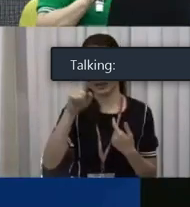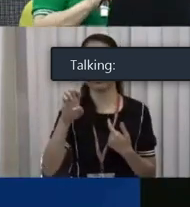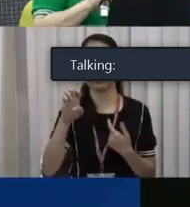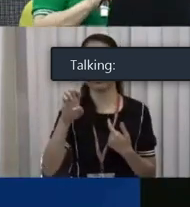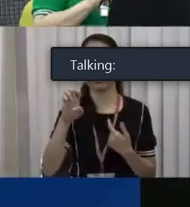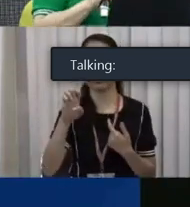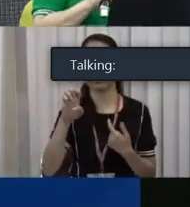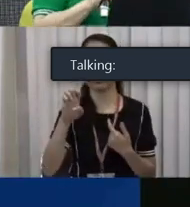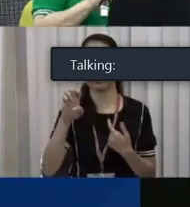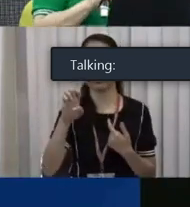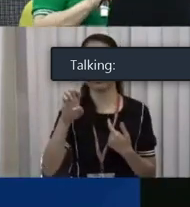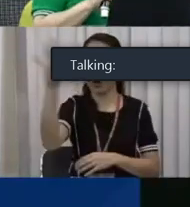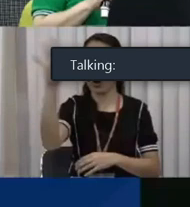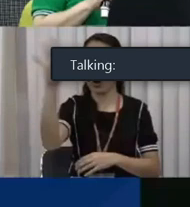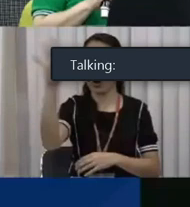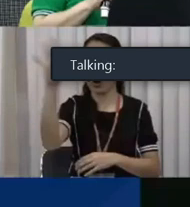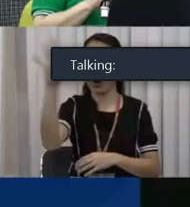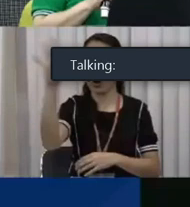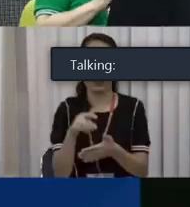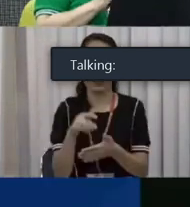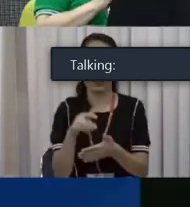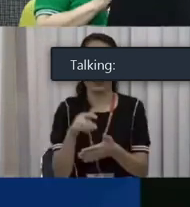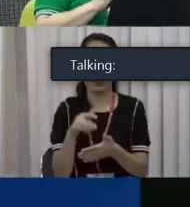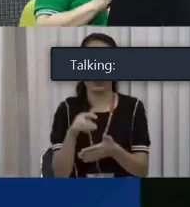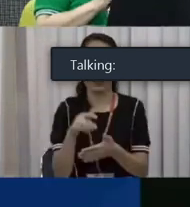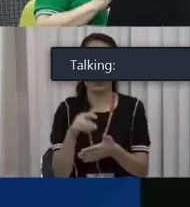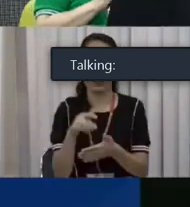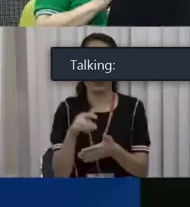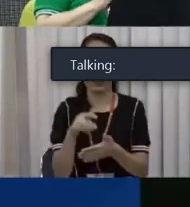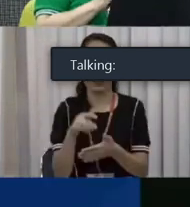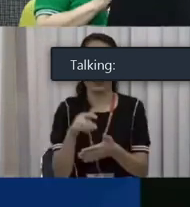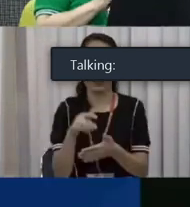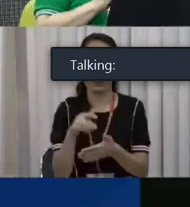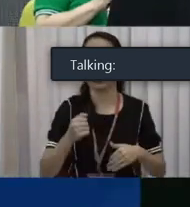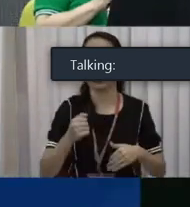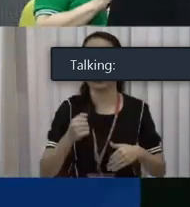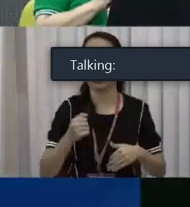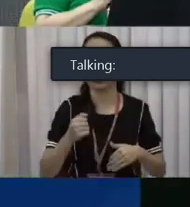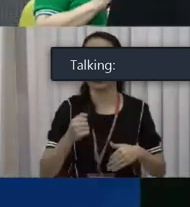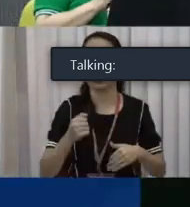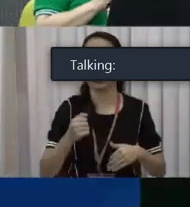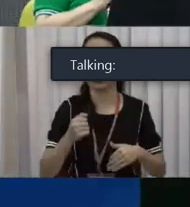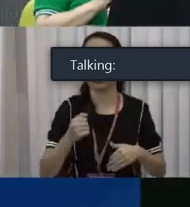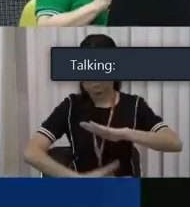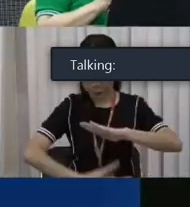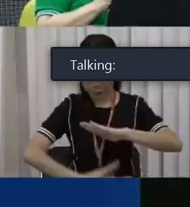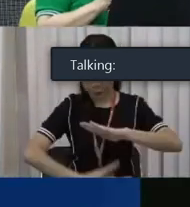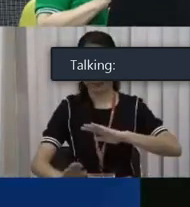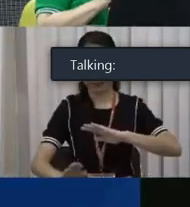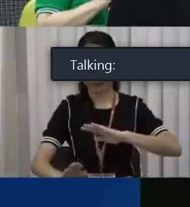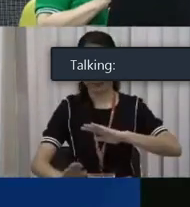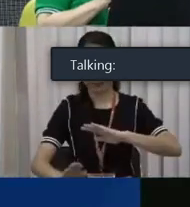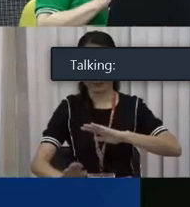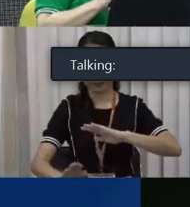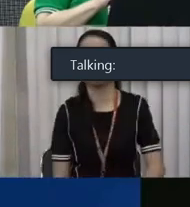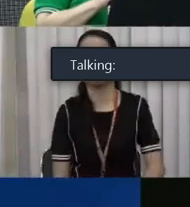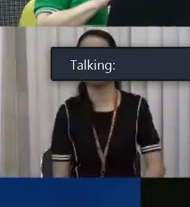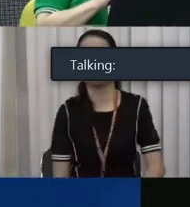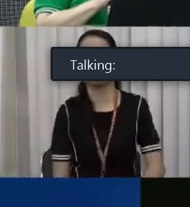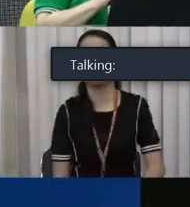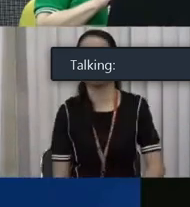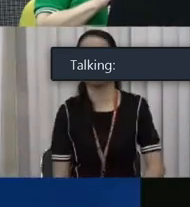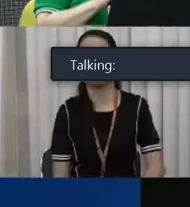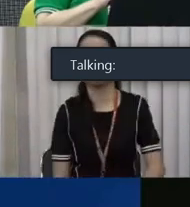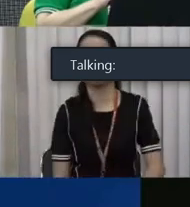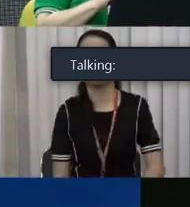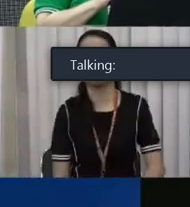Expanded maternity law. Mauna ni siya ang ato ang bag-o na. So, under sa expanded